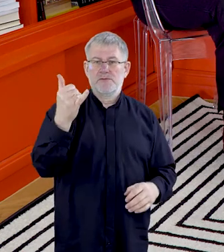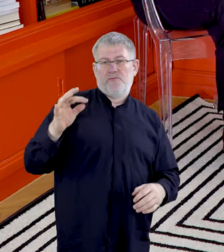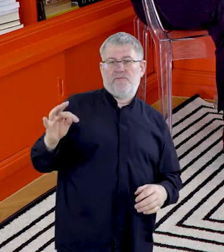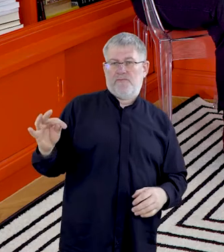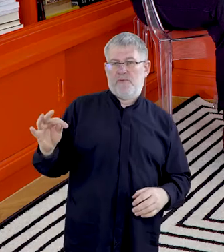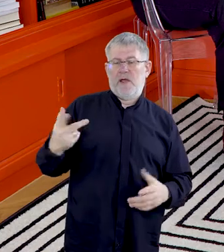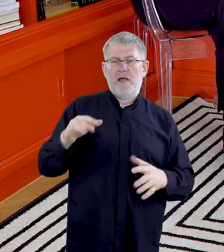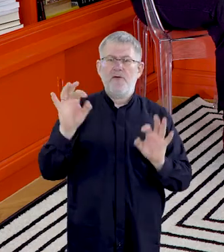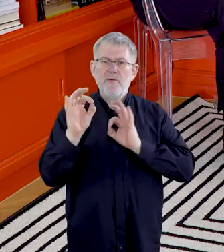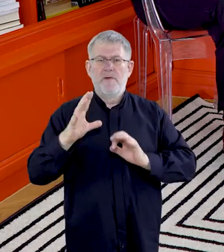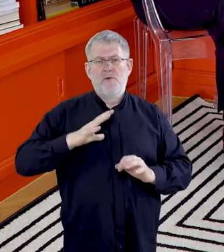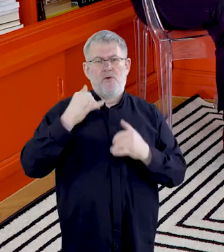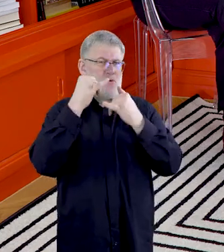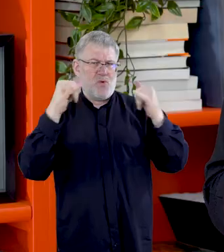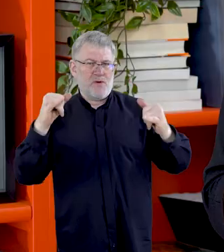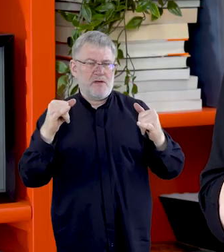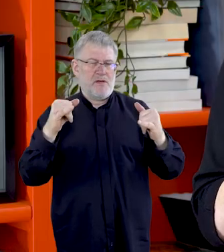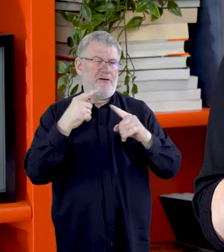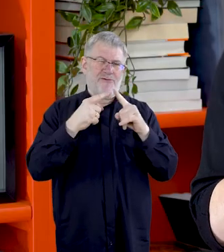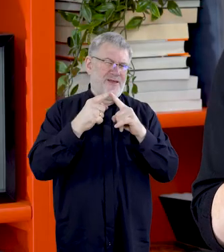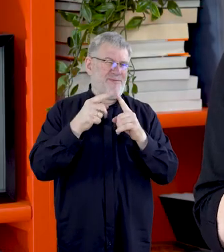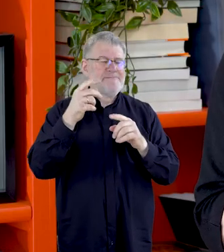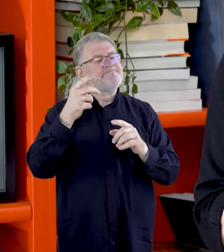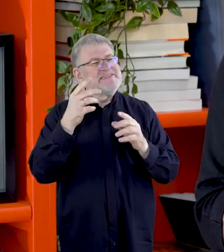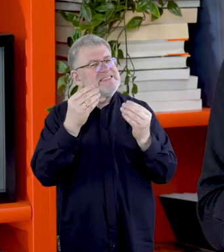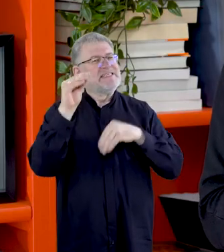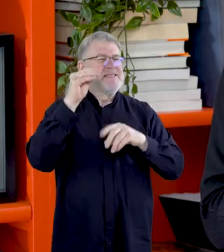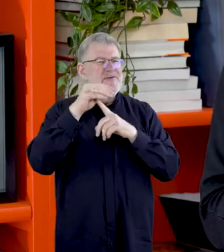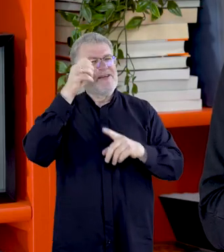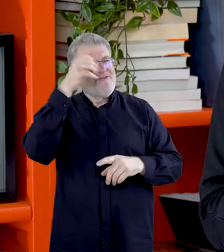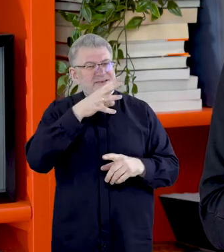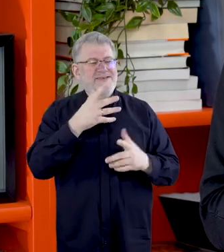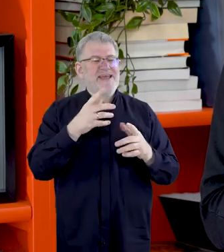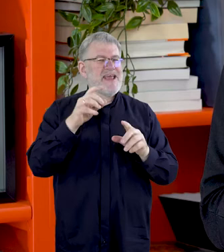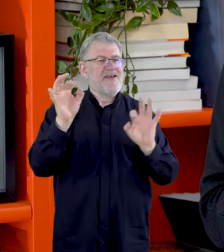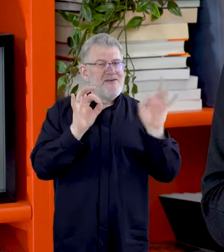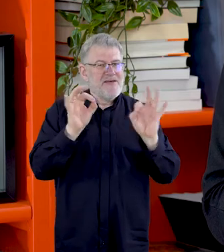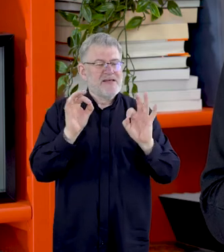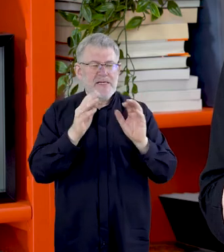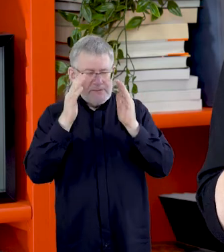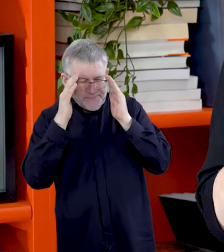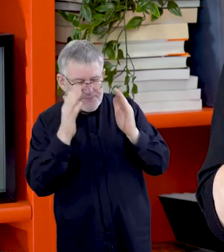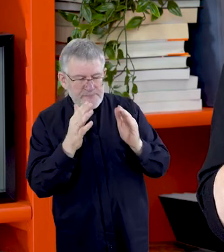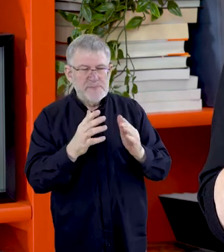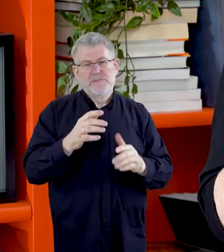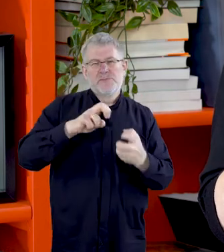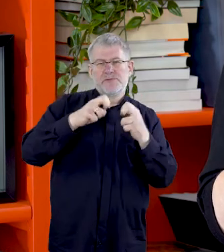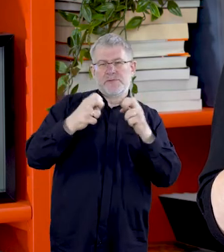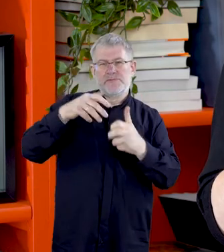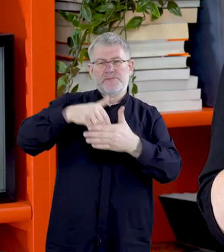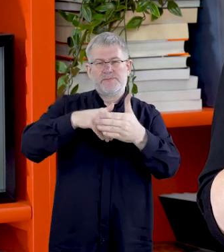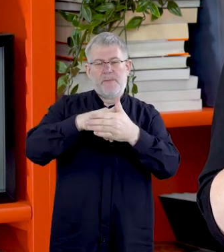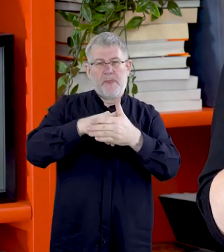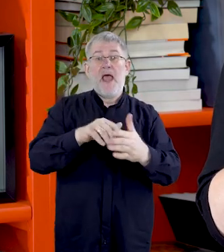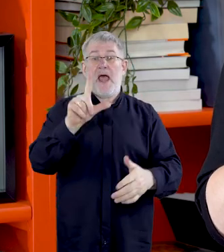Akurat informacje były różne, troszeczkę przeważały te takie negatywne, trzeba było się tam skoncentrować na różnych procesach wychowawczych. I w pewnym